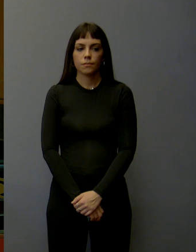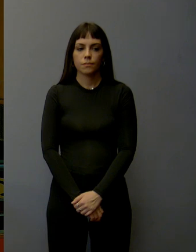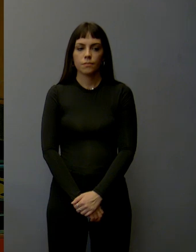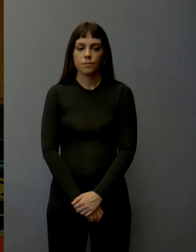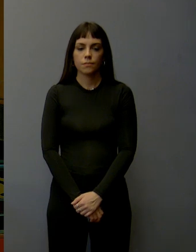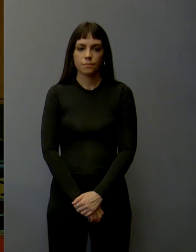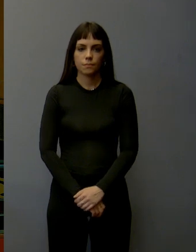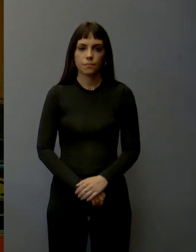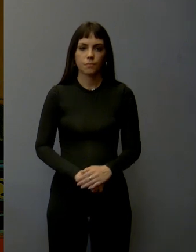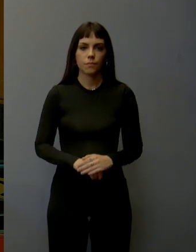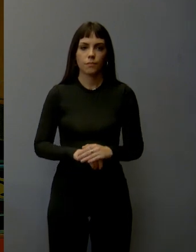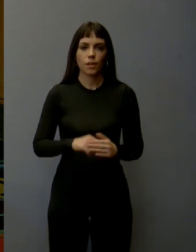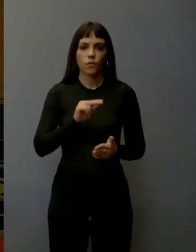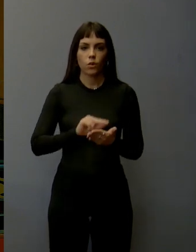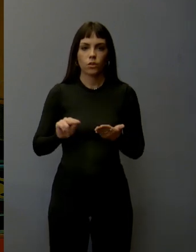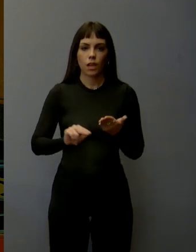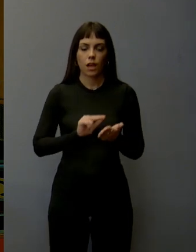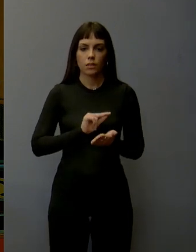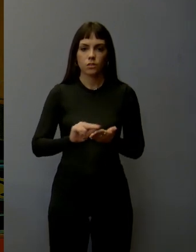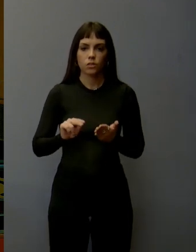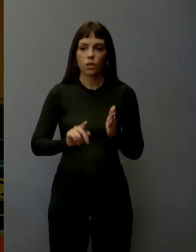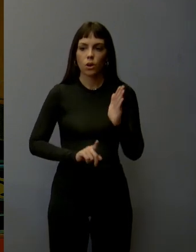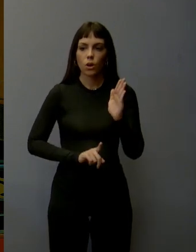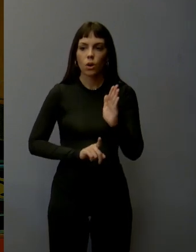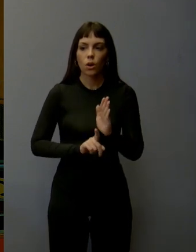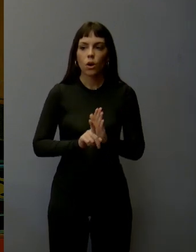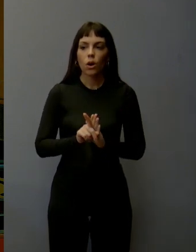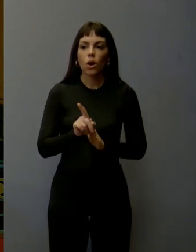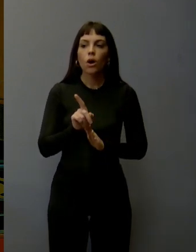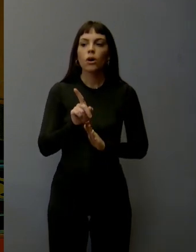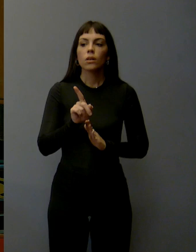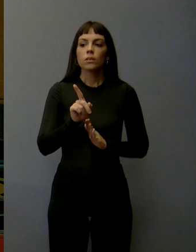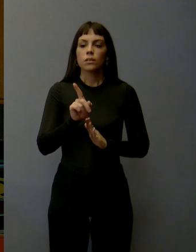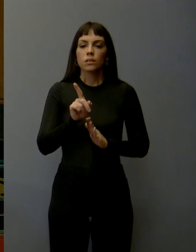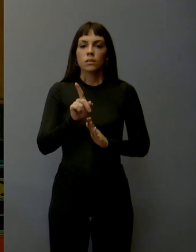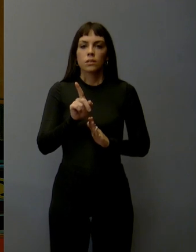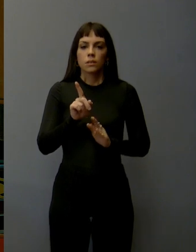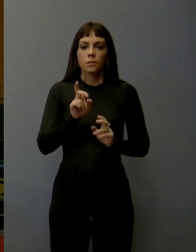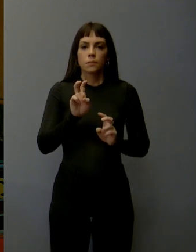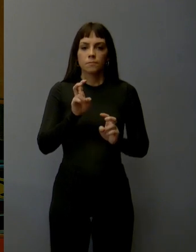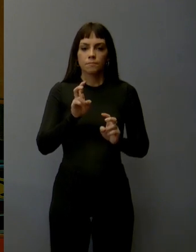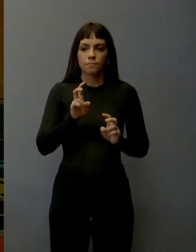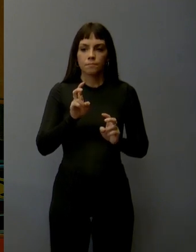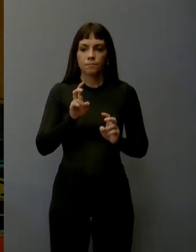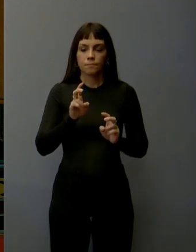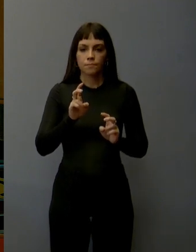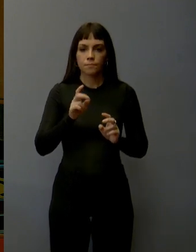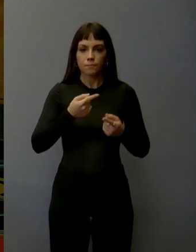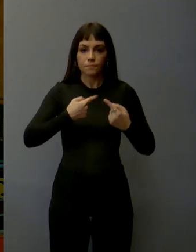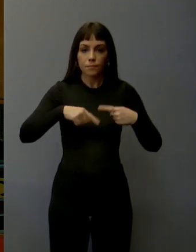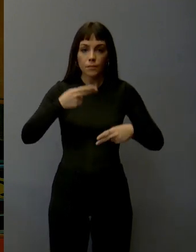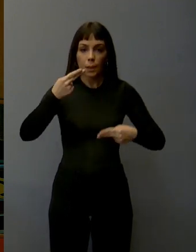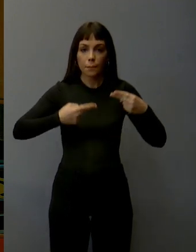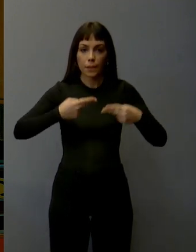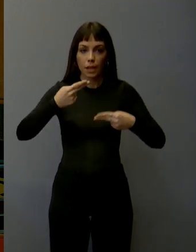esito della votazione sul procedere con la sessione di bilancio Al termine delle